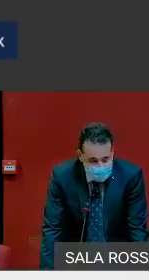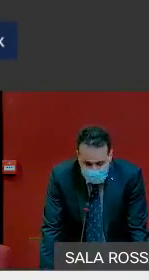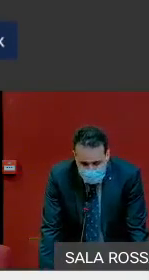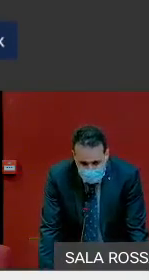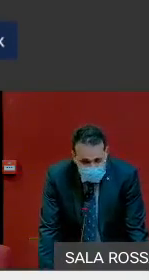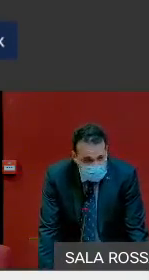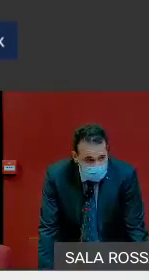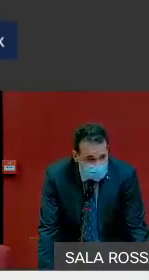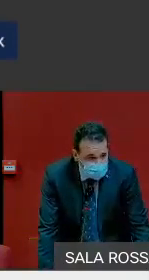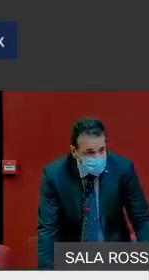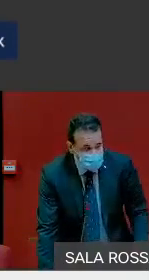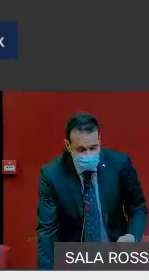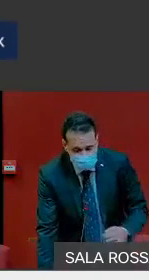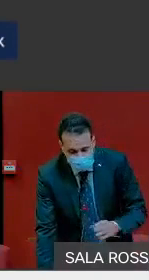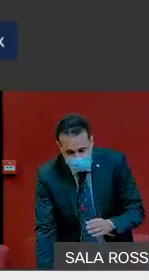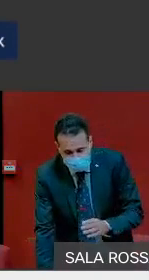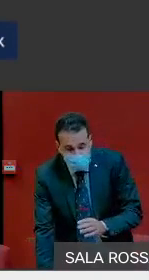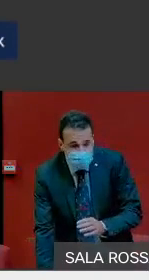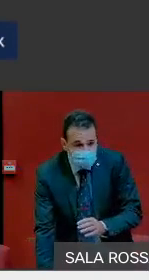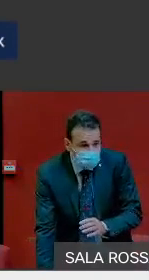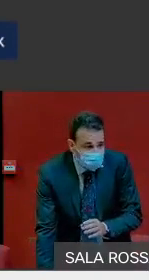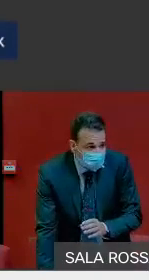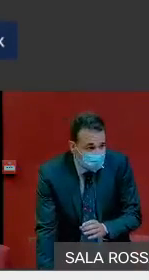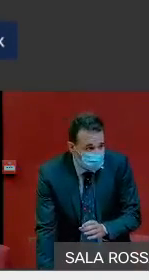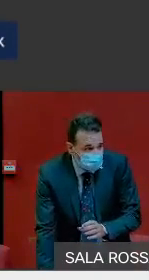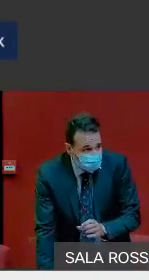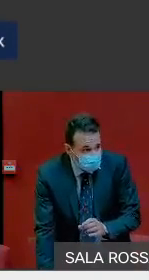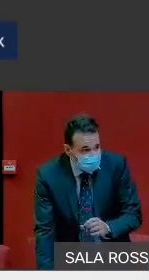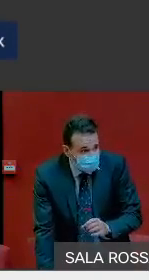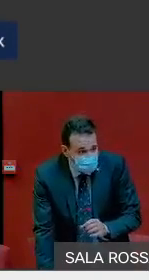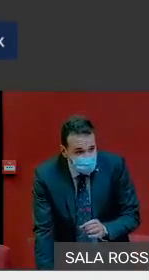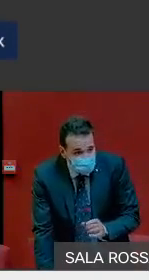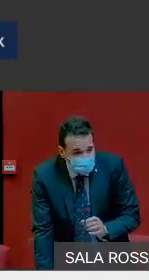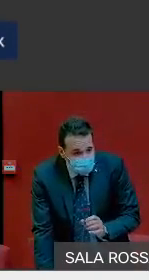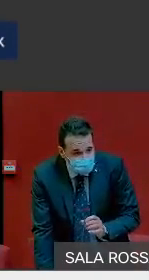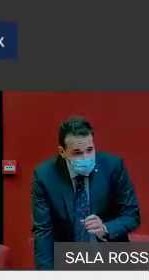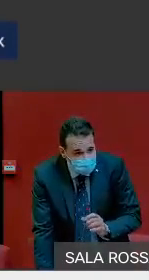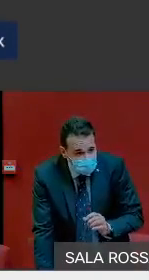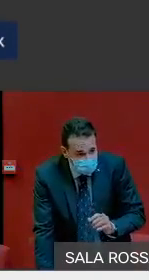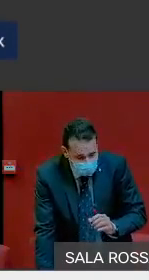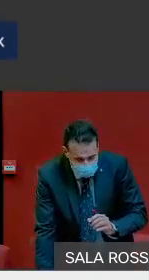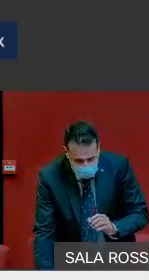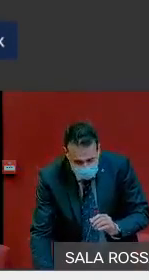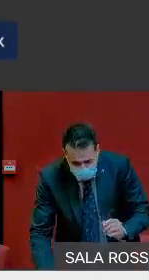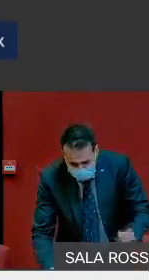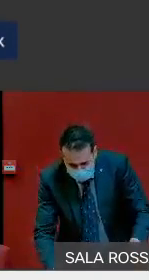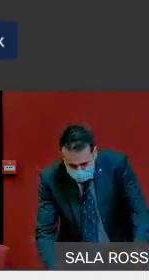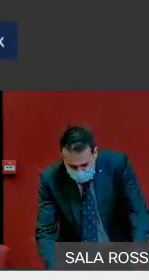è sempre successo negli anni passati e succede anche in altre città in italia come livorno trieste